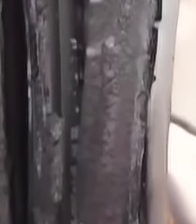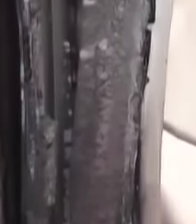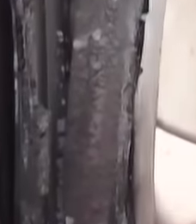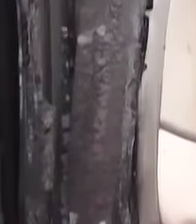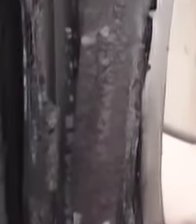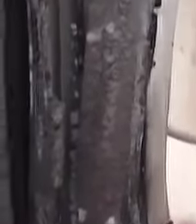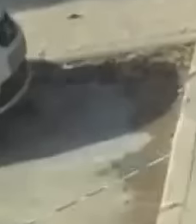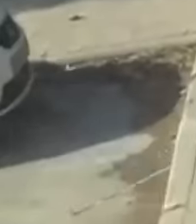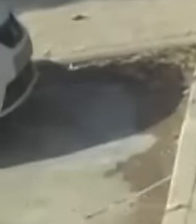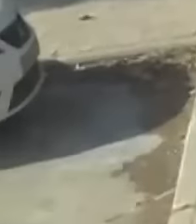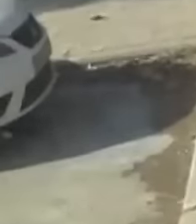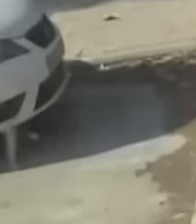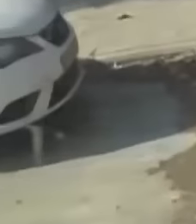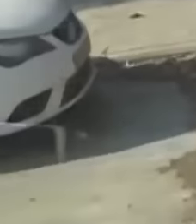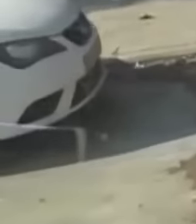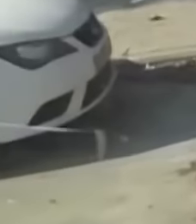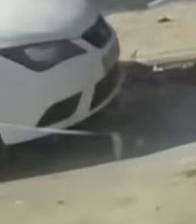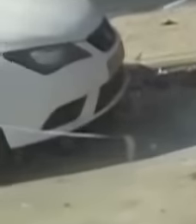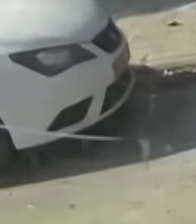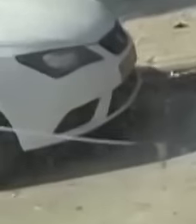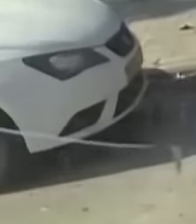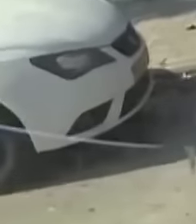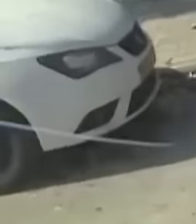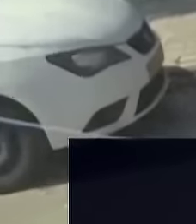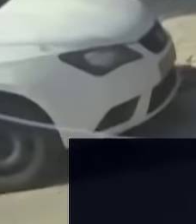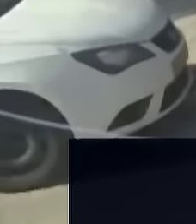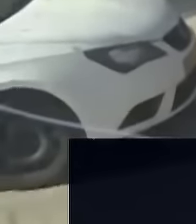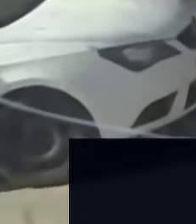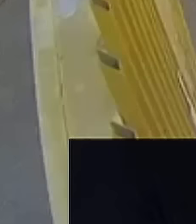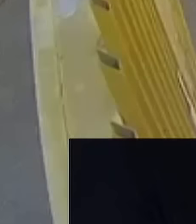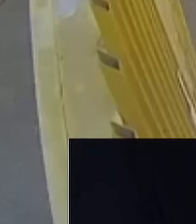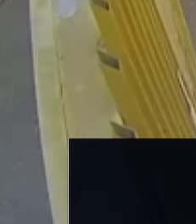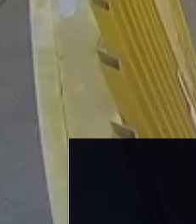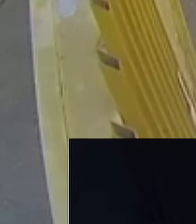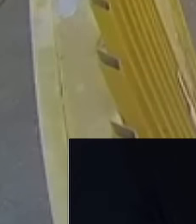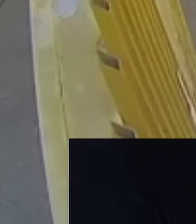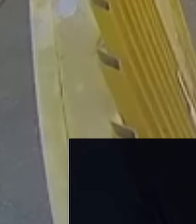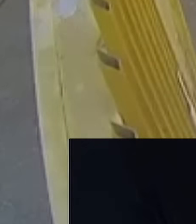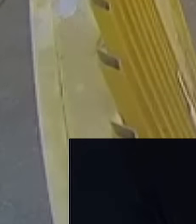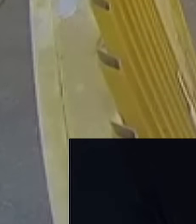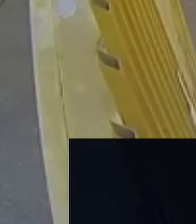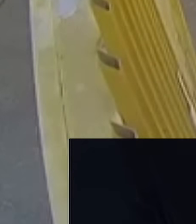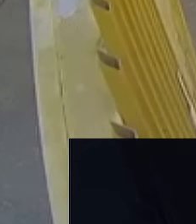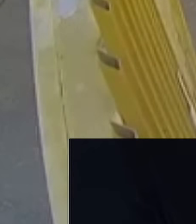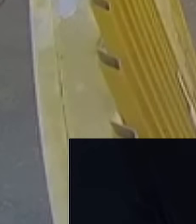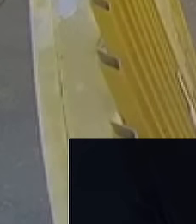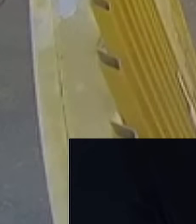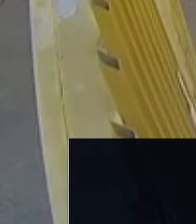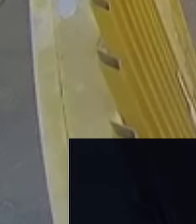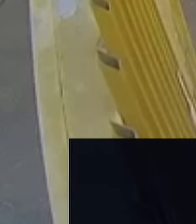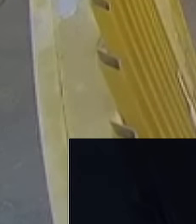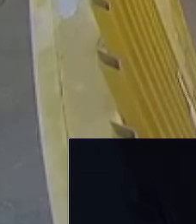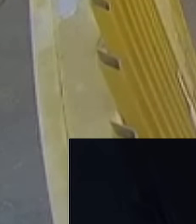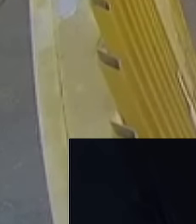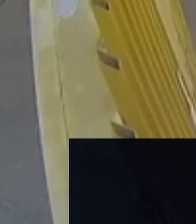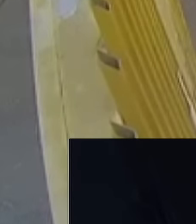כוננות להצטייד בנשק, התוצאה הייתה אחרת לחלוטין. ובאיזשהו שלב ראיתי שני מחבלים שם,